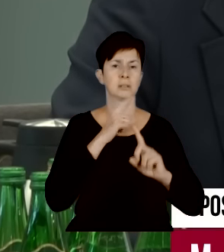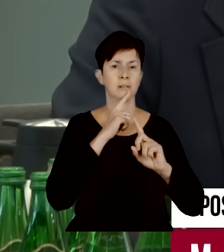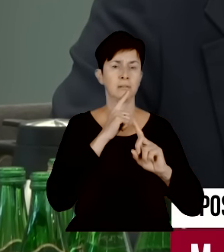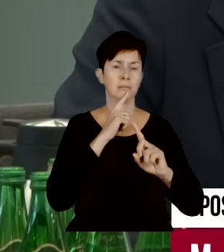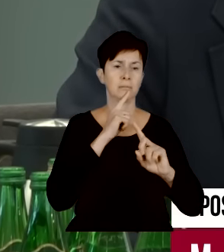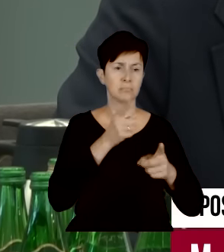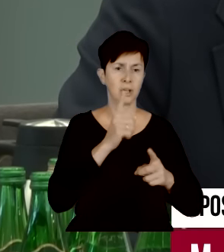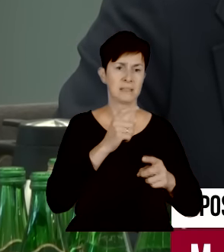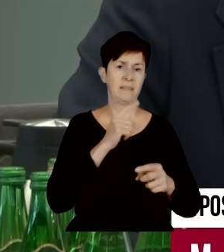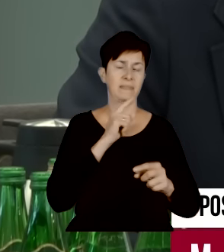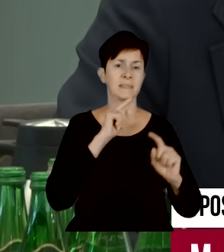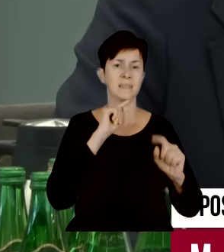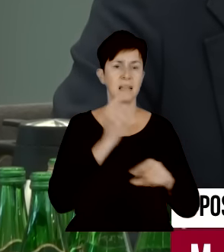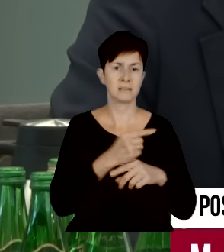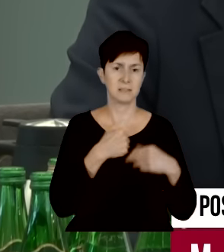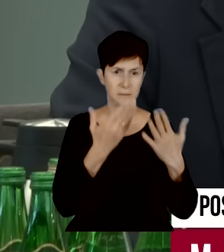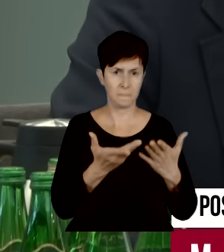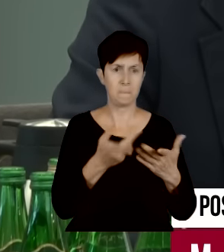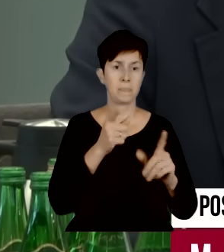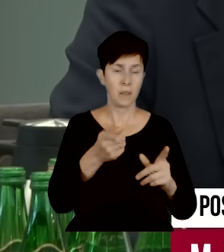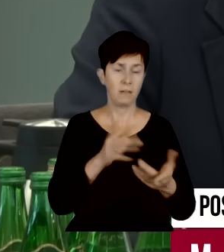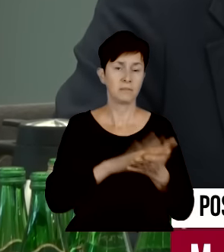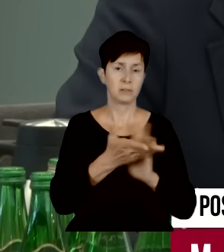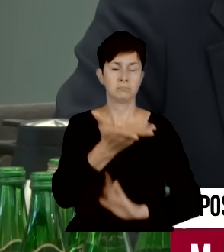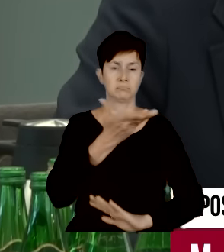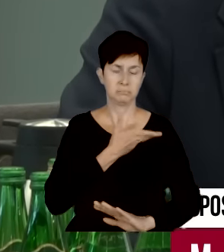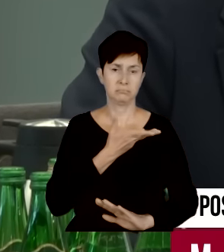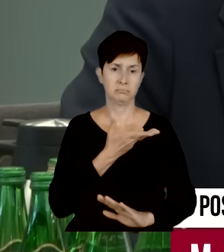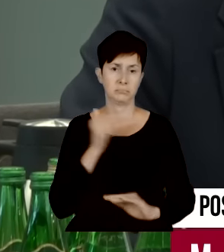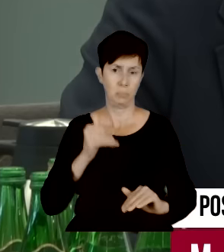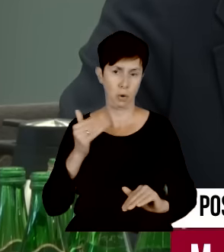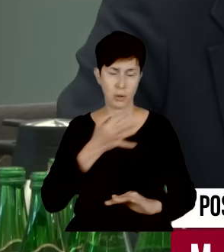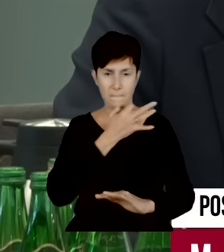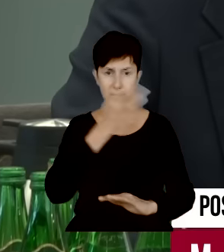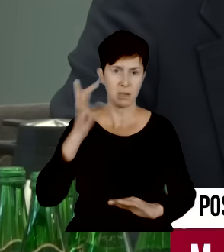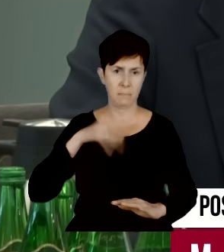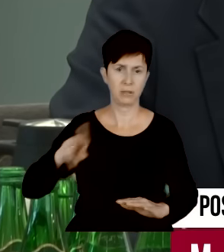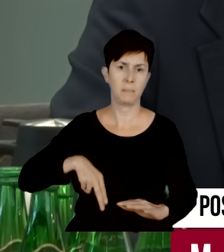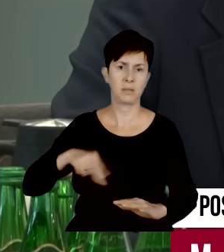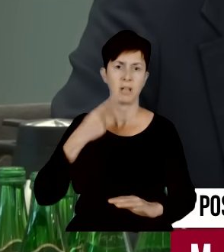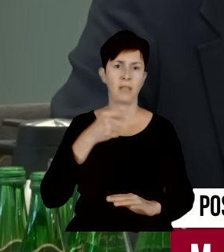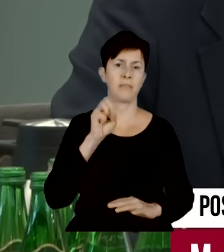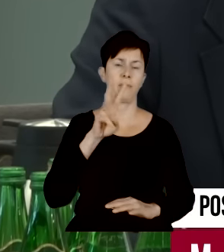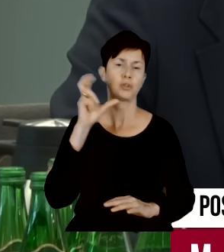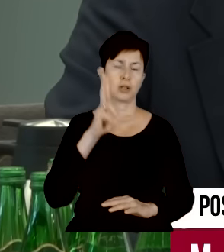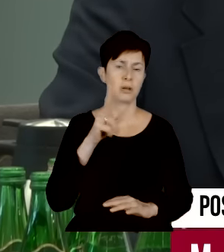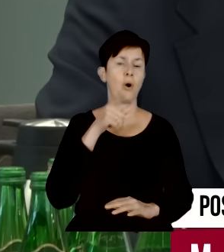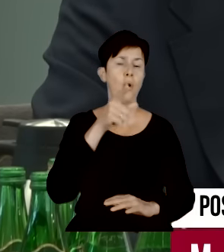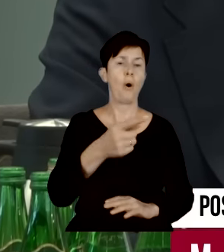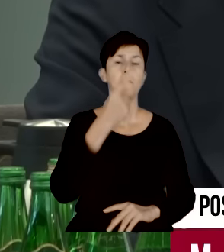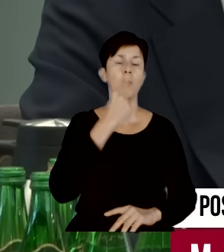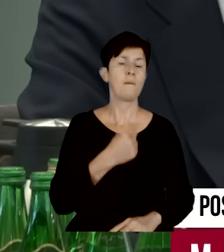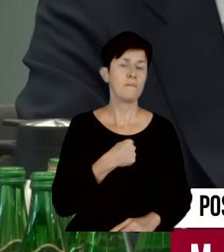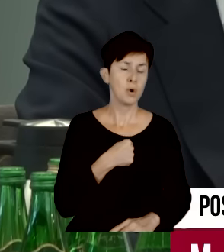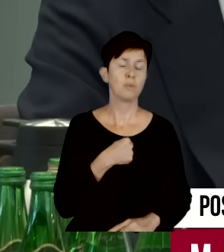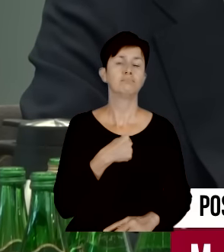i otrzymywałem zapewnienie możecie spytać tutaj państwo pana ministra dworczyka o tym że tak